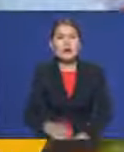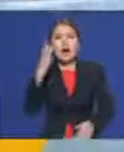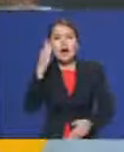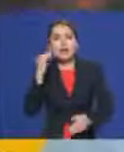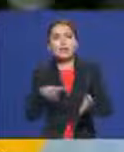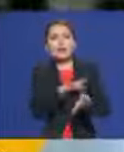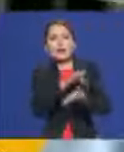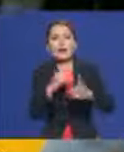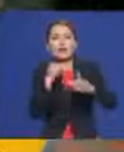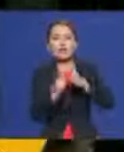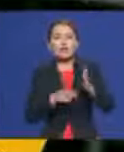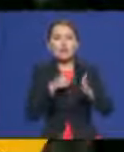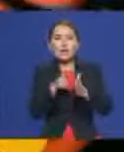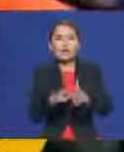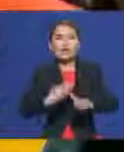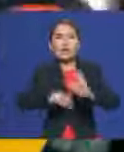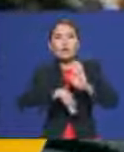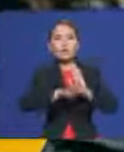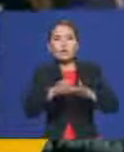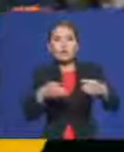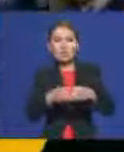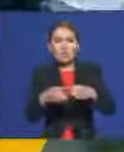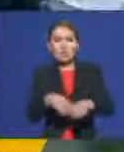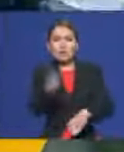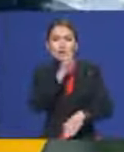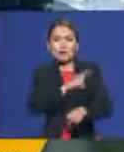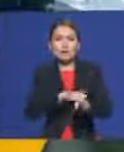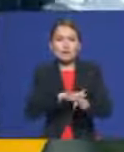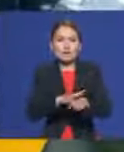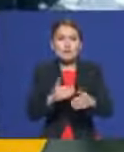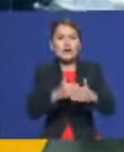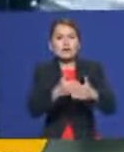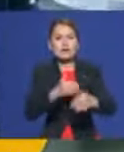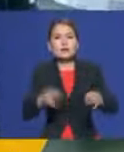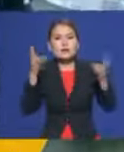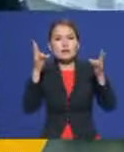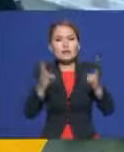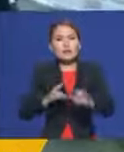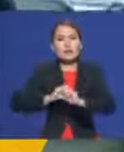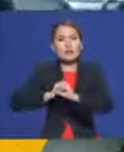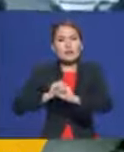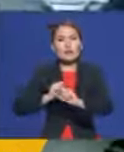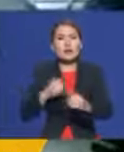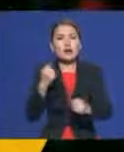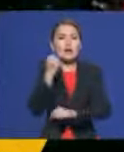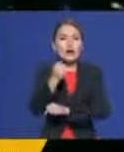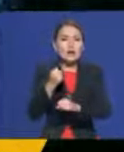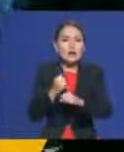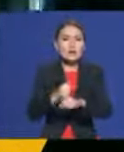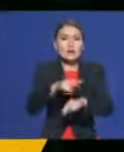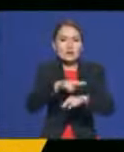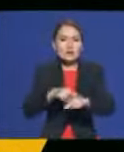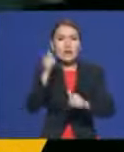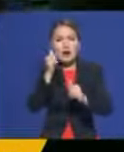жабдықталуы жағынан әлемнің үздік ондығына кіреді. Дегенмен апат айтып келмейді дегенді берік ұстанған метроның қауіпсіздік қызметі ай